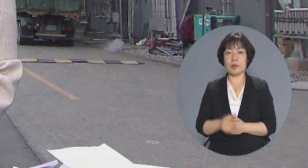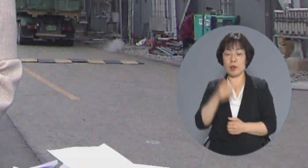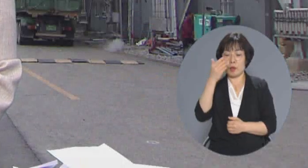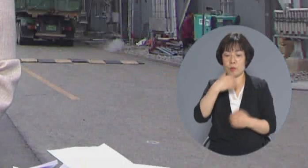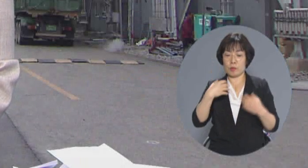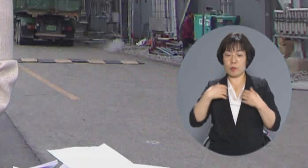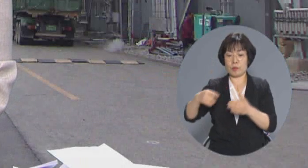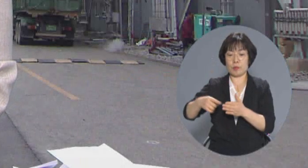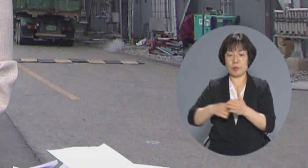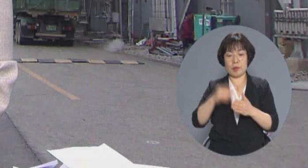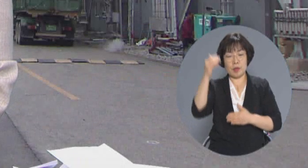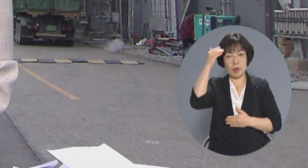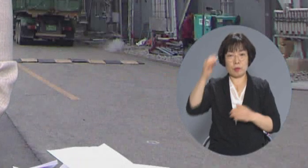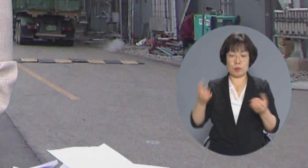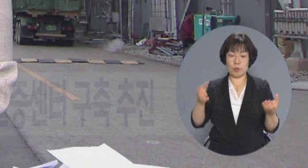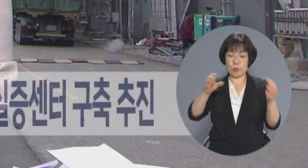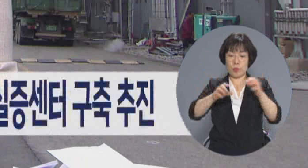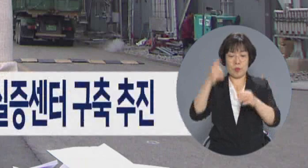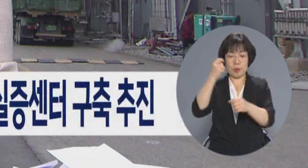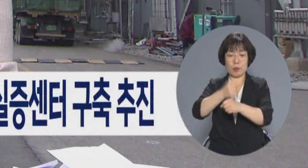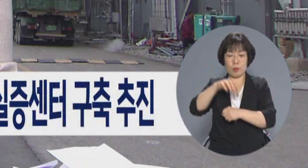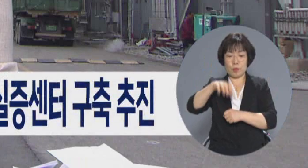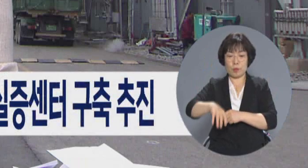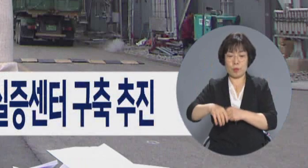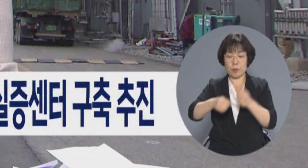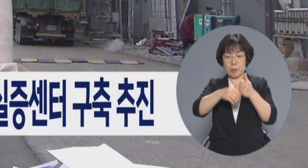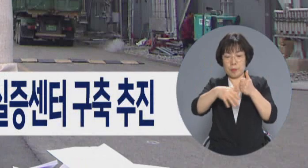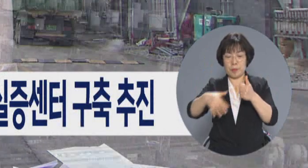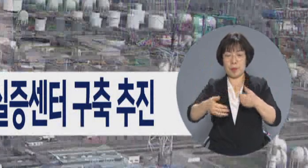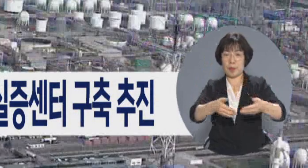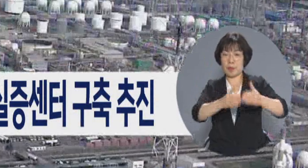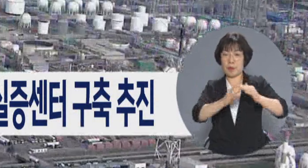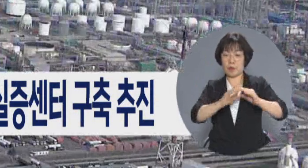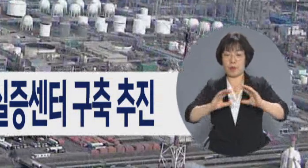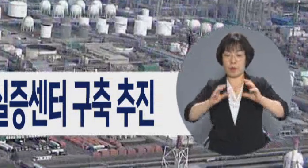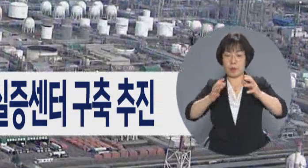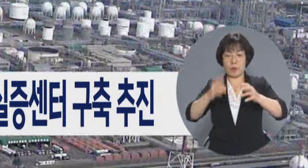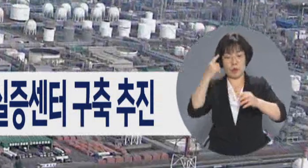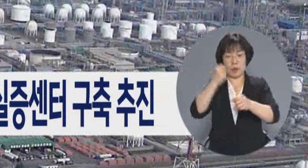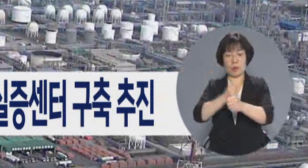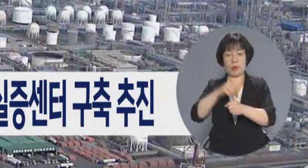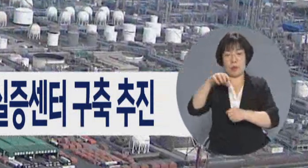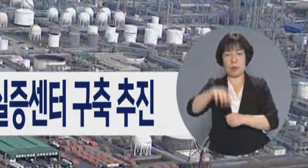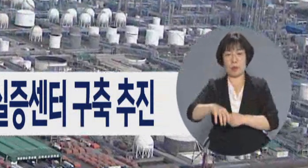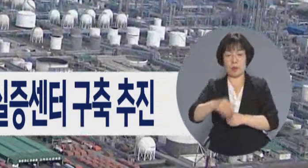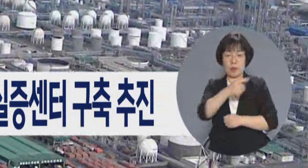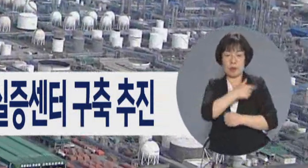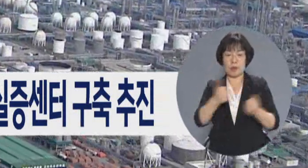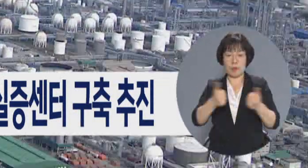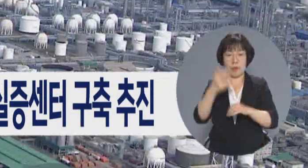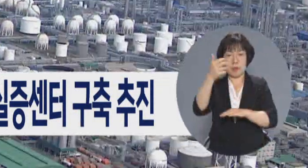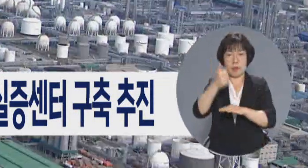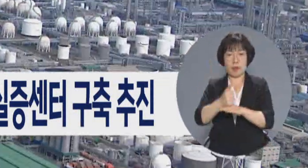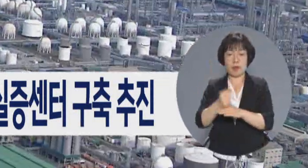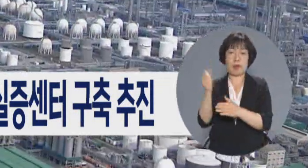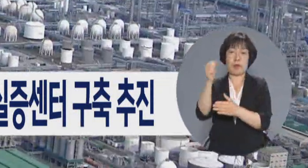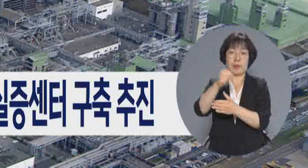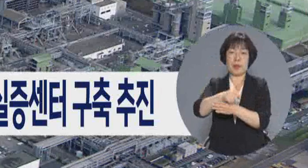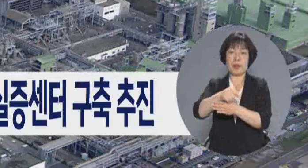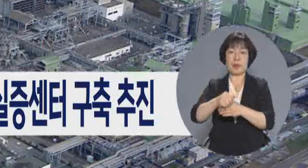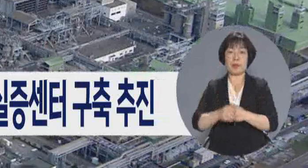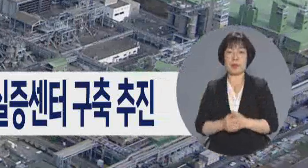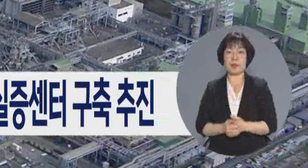여수시가 추진해온 한국화학연구원 지역조직 설치가 최근 국가과학기술연구회 이사회에서 최종